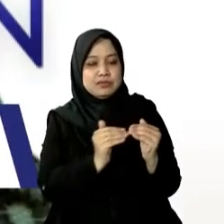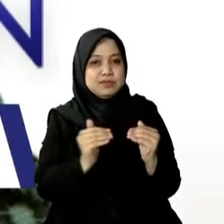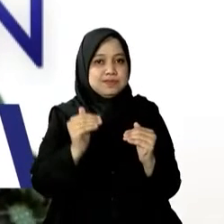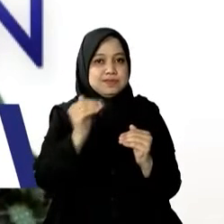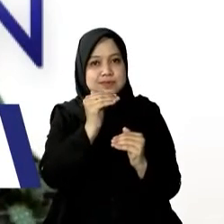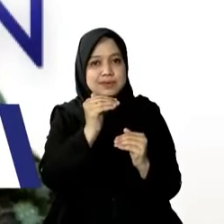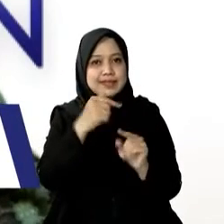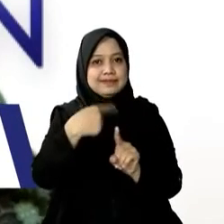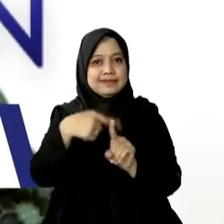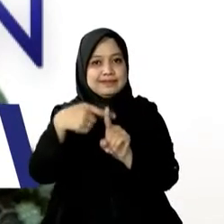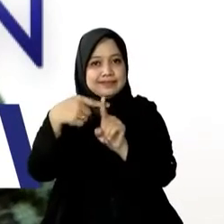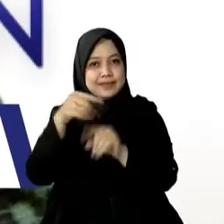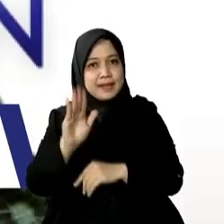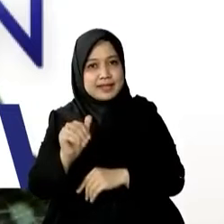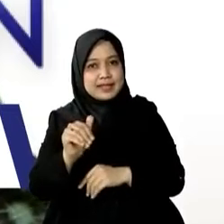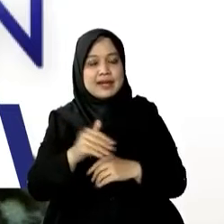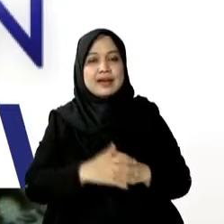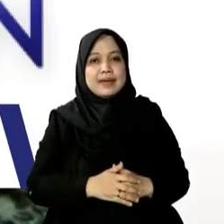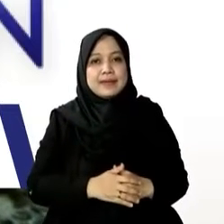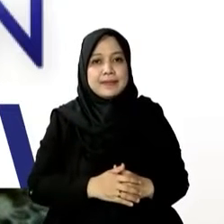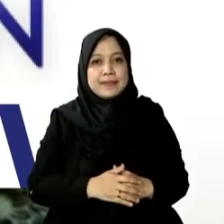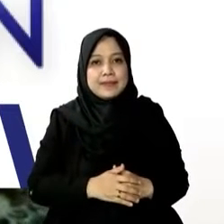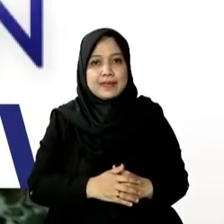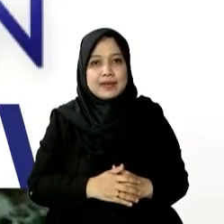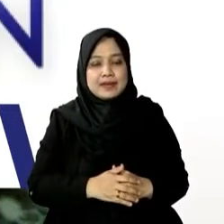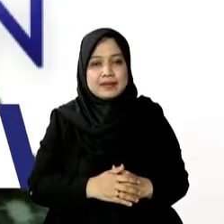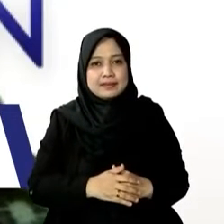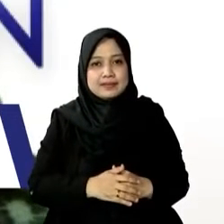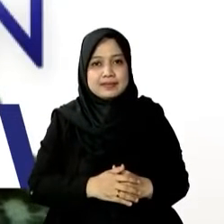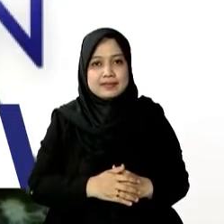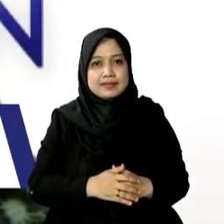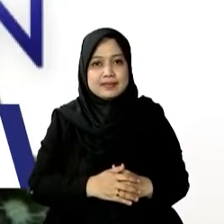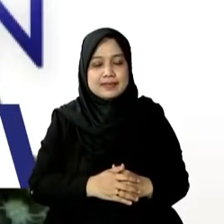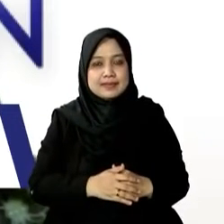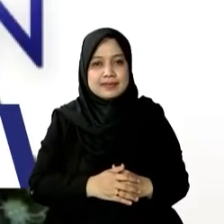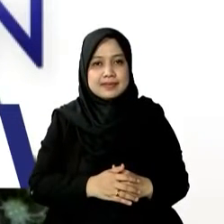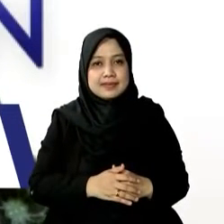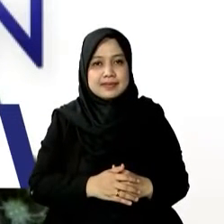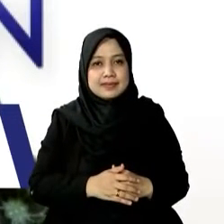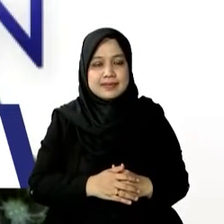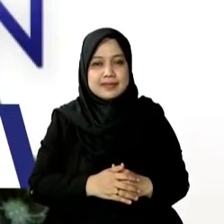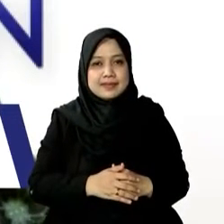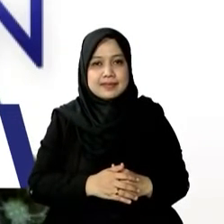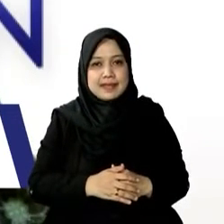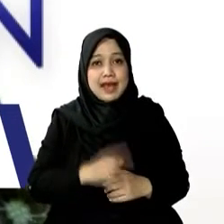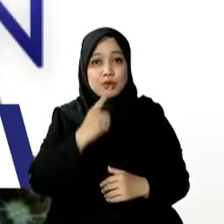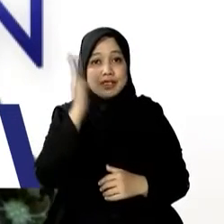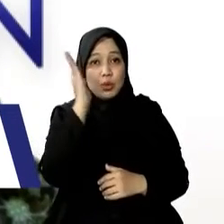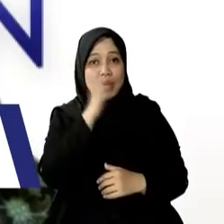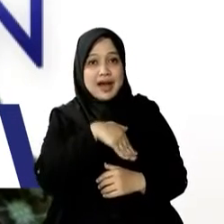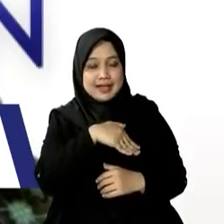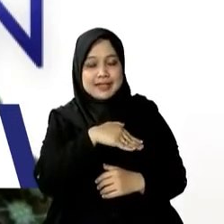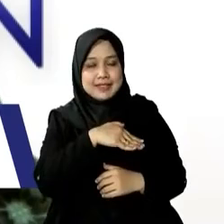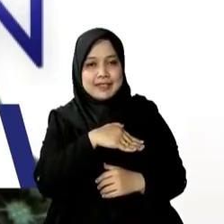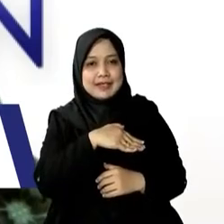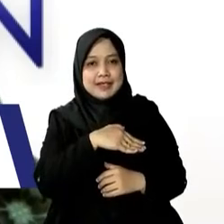penularan penularan juga memang masih cukup lumayan banyak kita lihat dengan cukup besarnya angka positif harinya